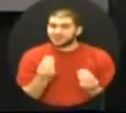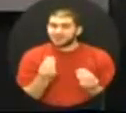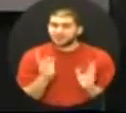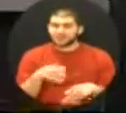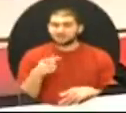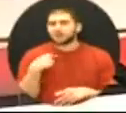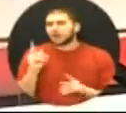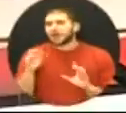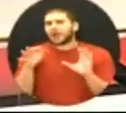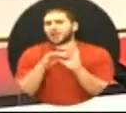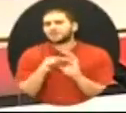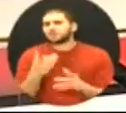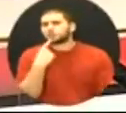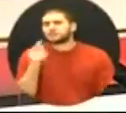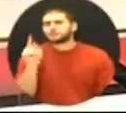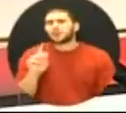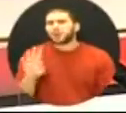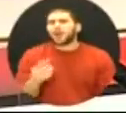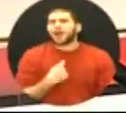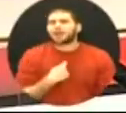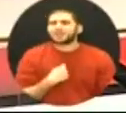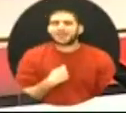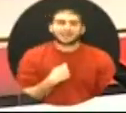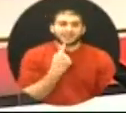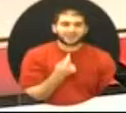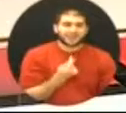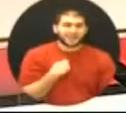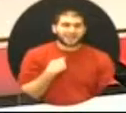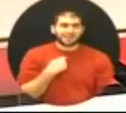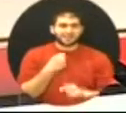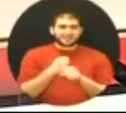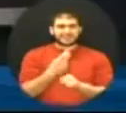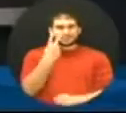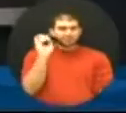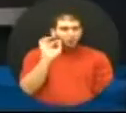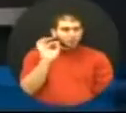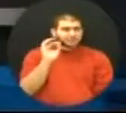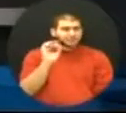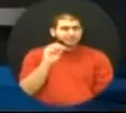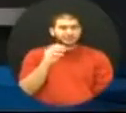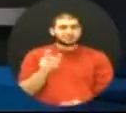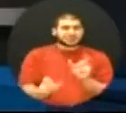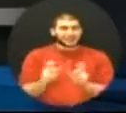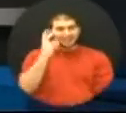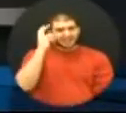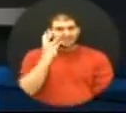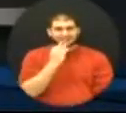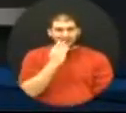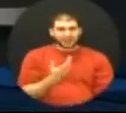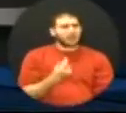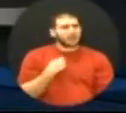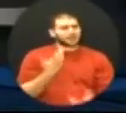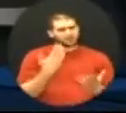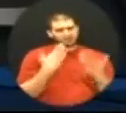בגילוי לב. איך זה רלוונטי למה שאומר לזוהיר בהלול, שאומר אני נציג של 20% מאזרחי מדינת ישראל? אני ישבתי היום עם